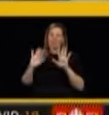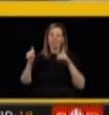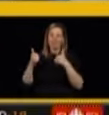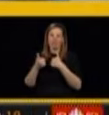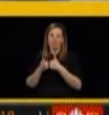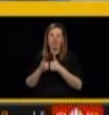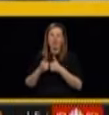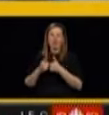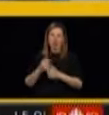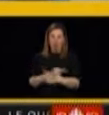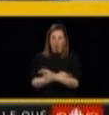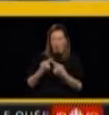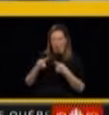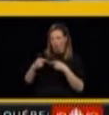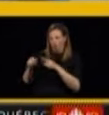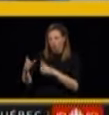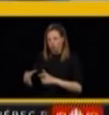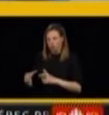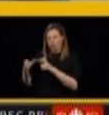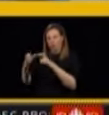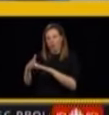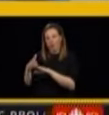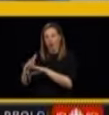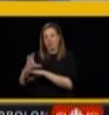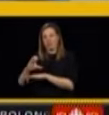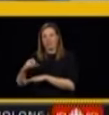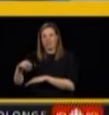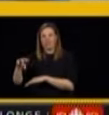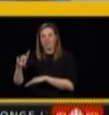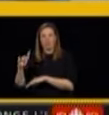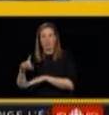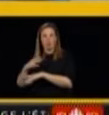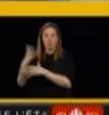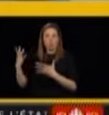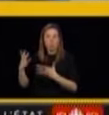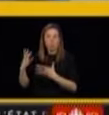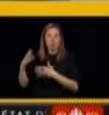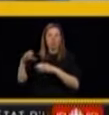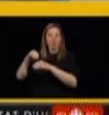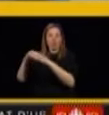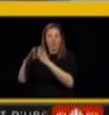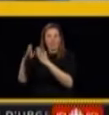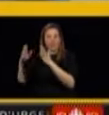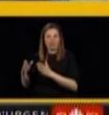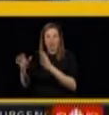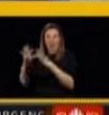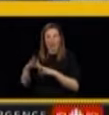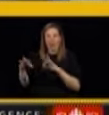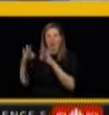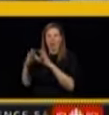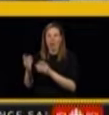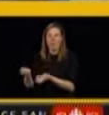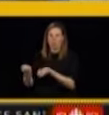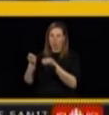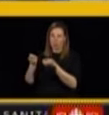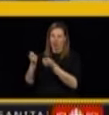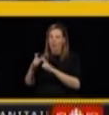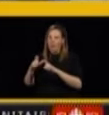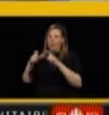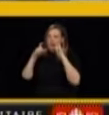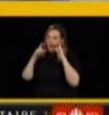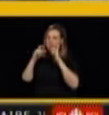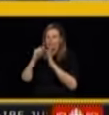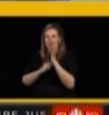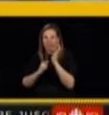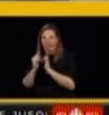pratiqué en CHSLD ou dans certains centres vont avoir utilisé des méthodes de précaution, donc c'est pas donc